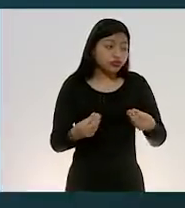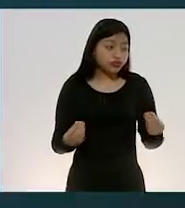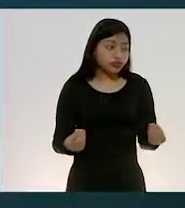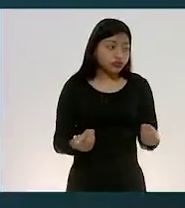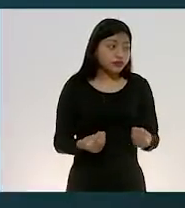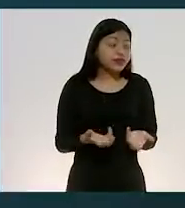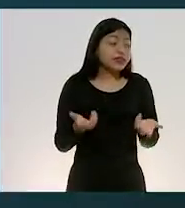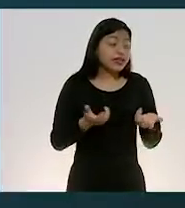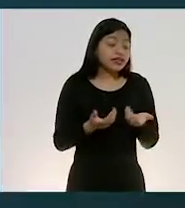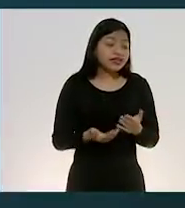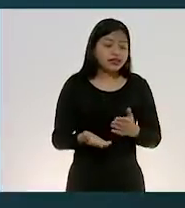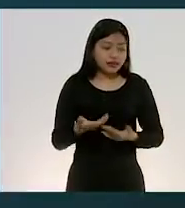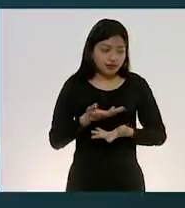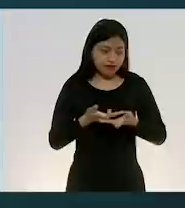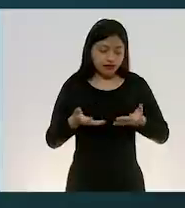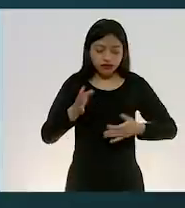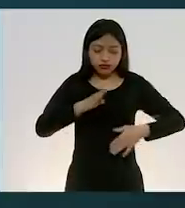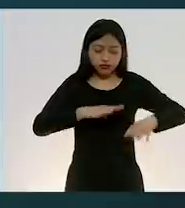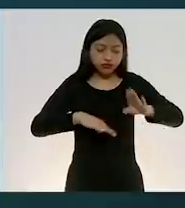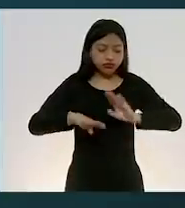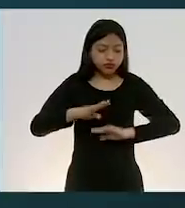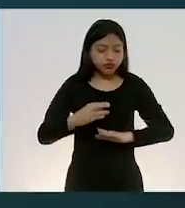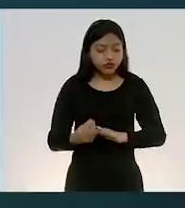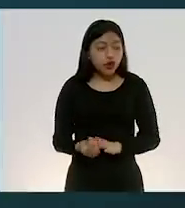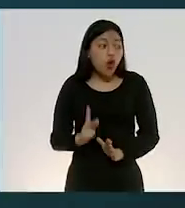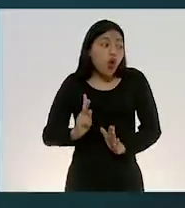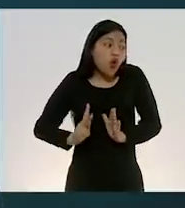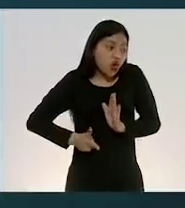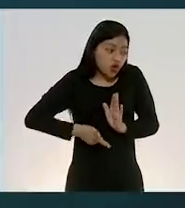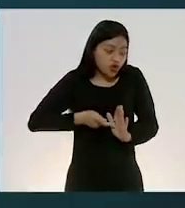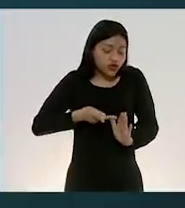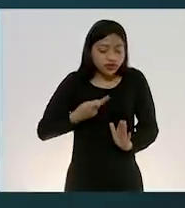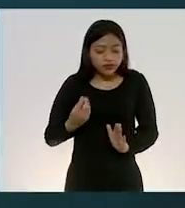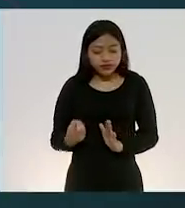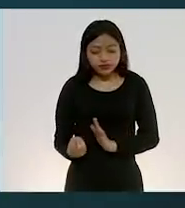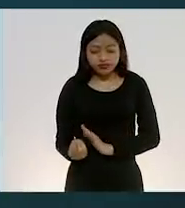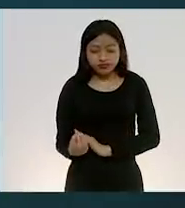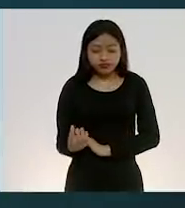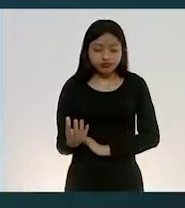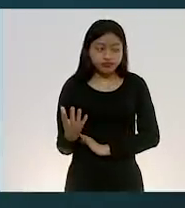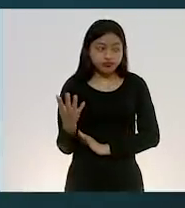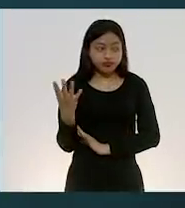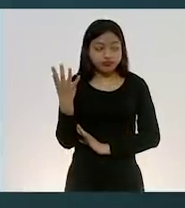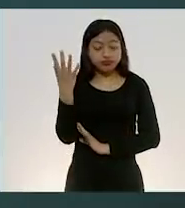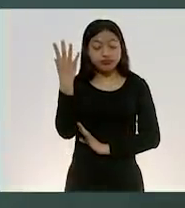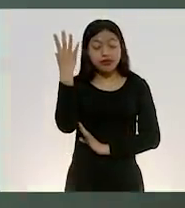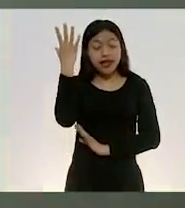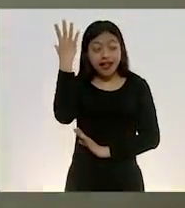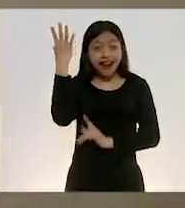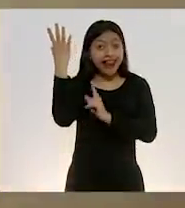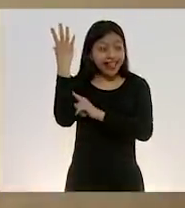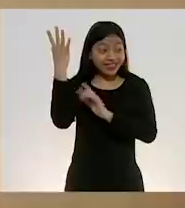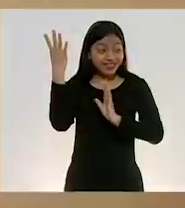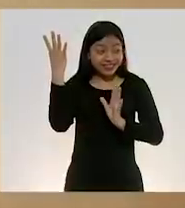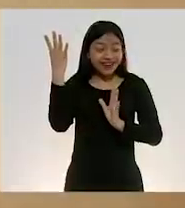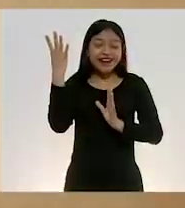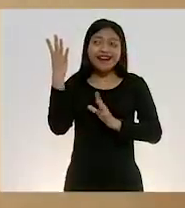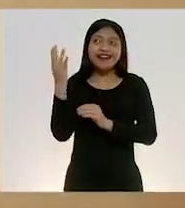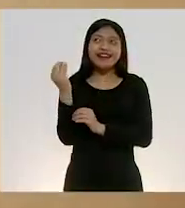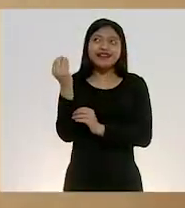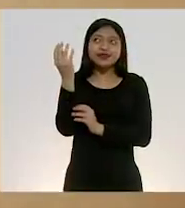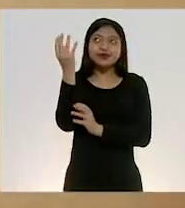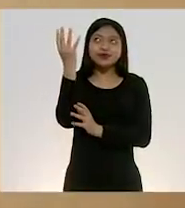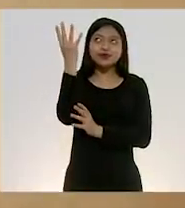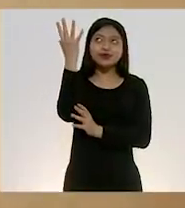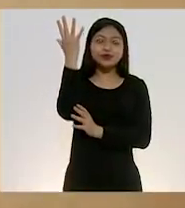Una uyokotil kimin. Vale, wakuhokol tanile. Kutip il ukuuk